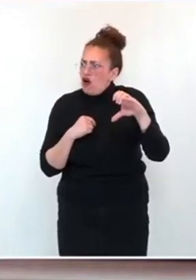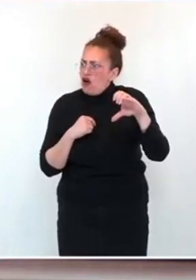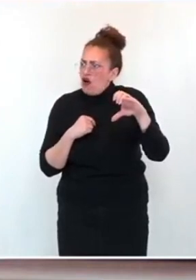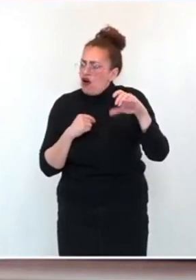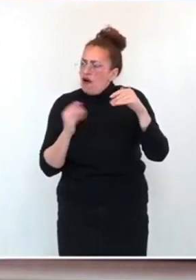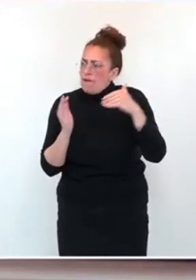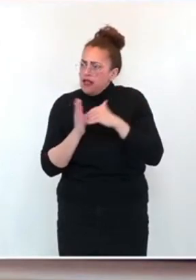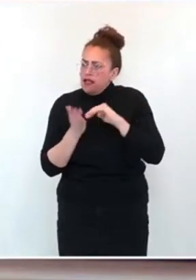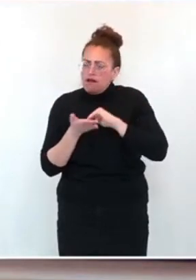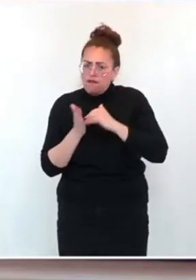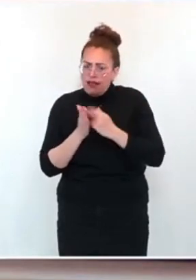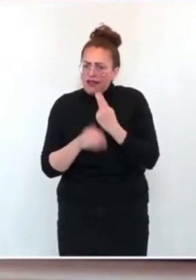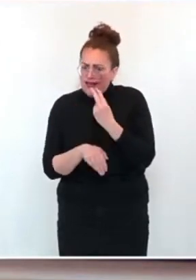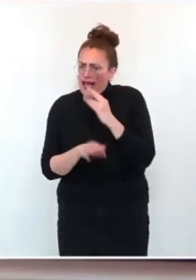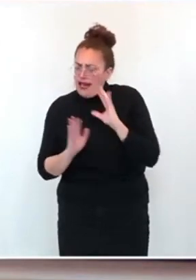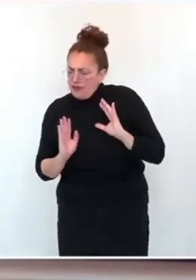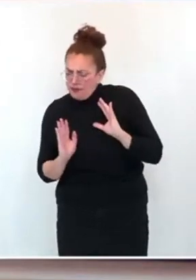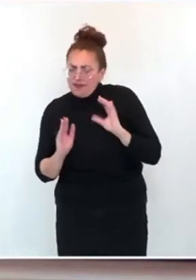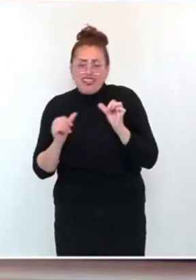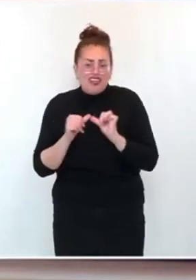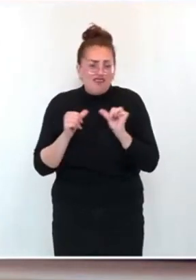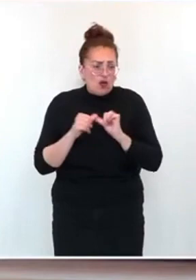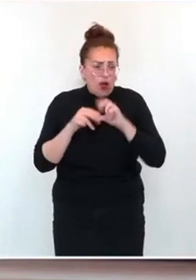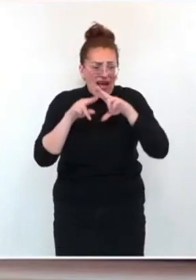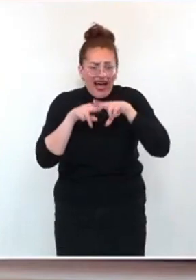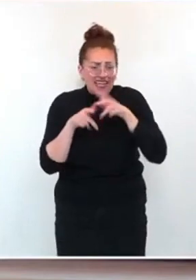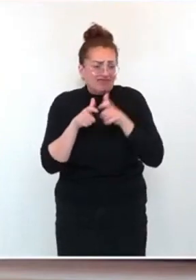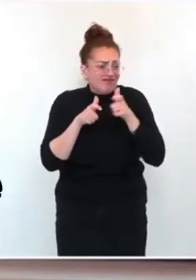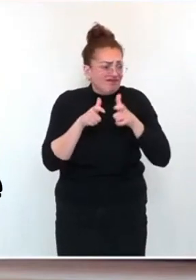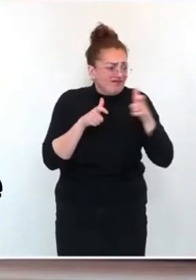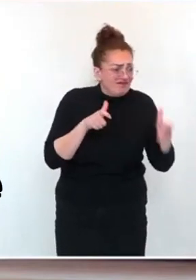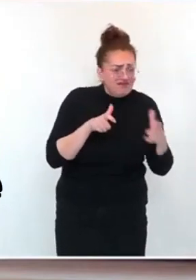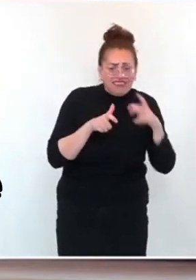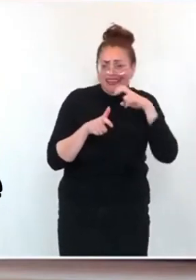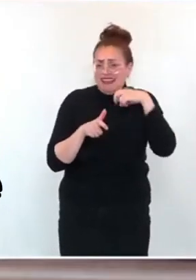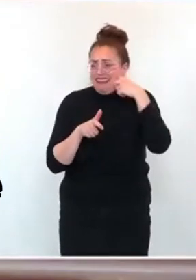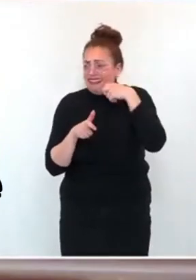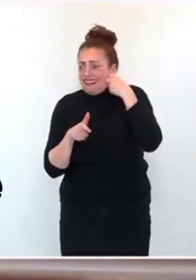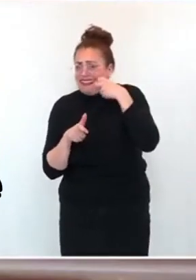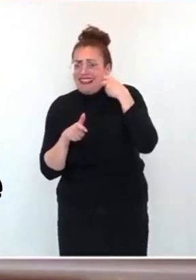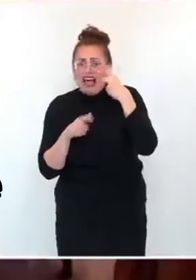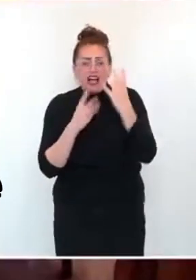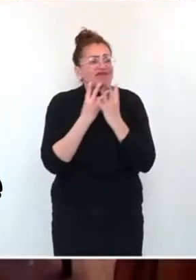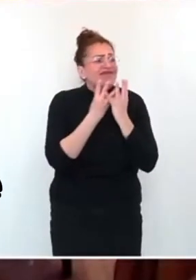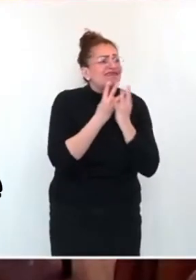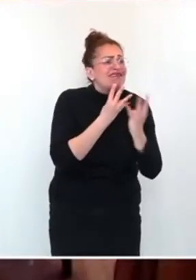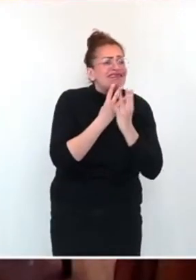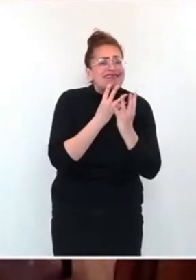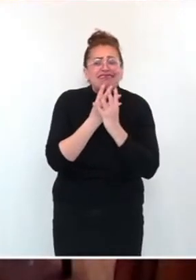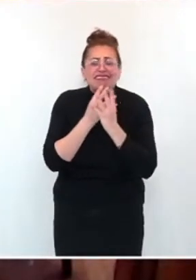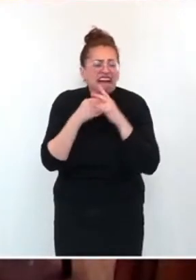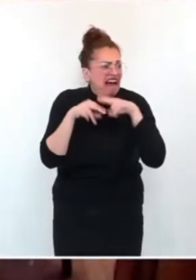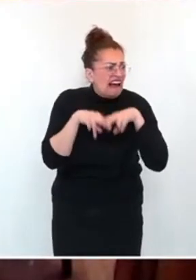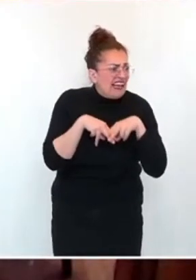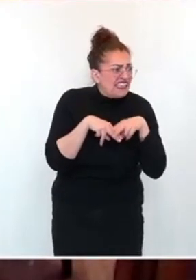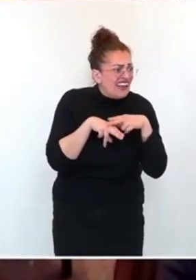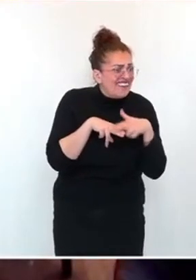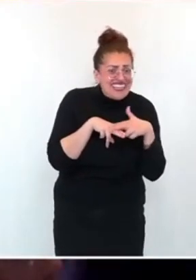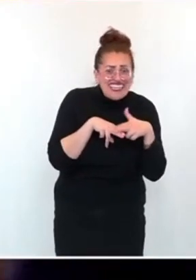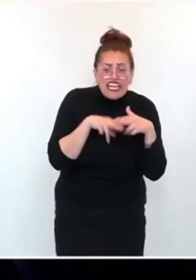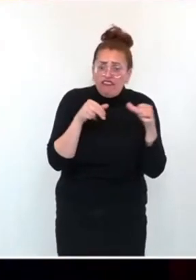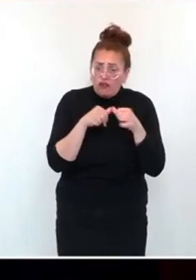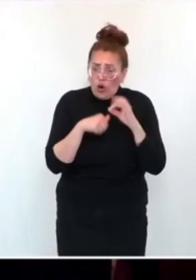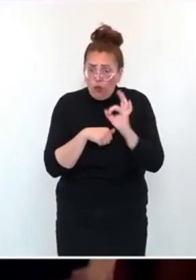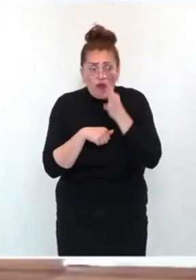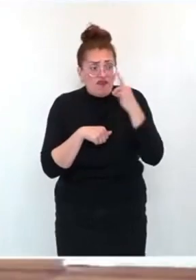de reprendre d'anciennes friches industrielles, ferroviaires, pour en faire un quartier mixte autour de la gare, avec du logement, des bureaux, des